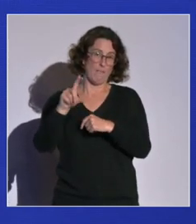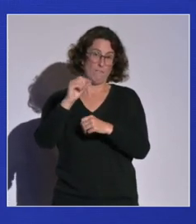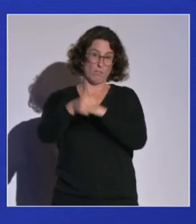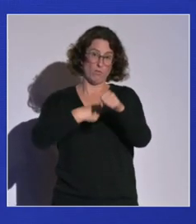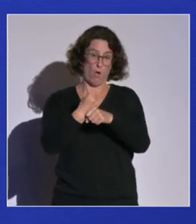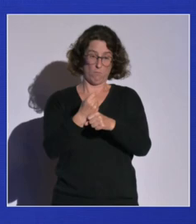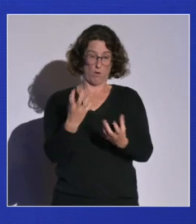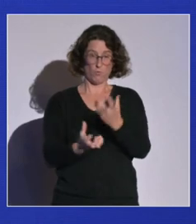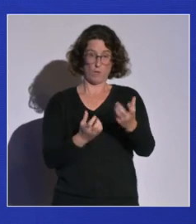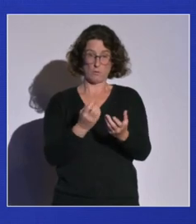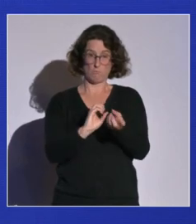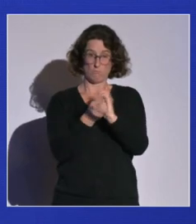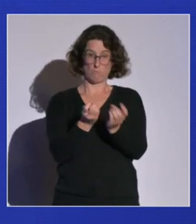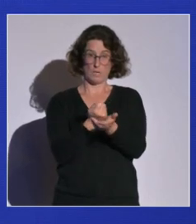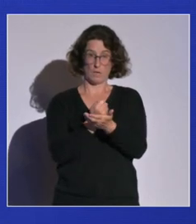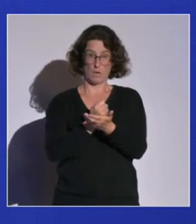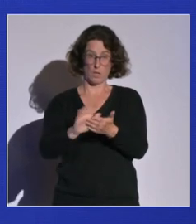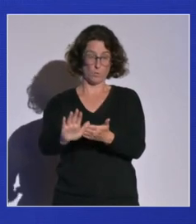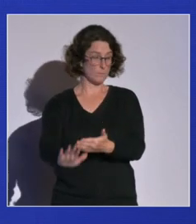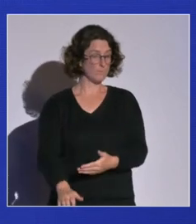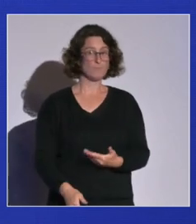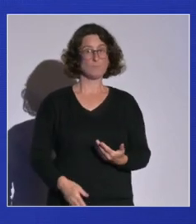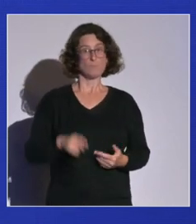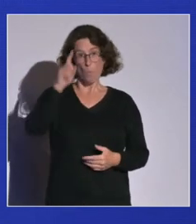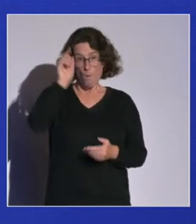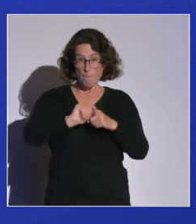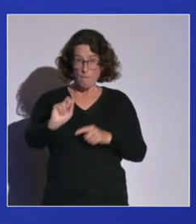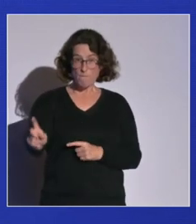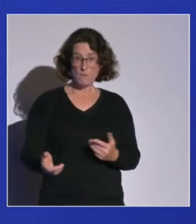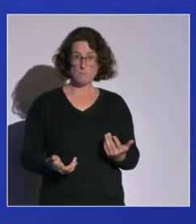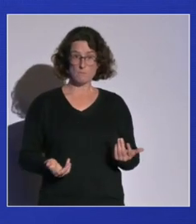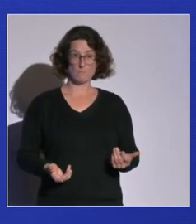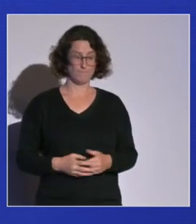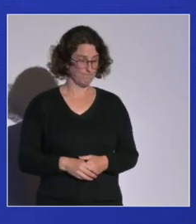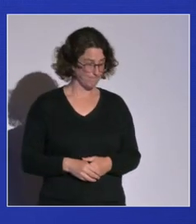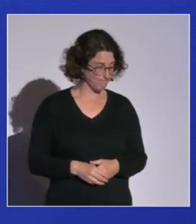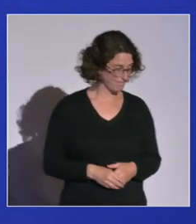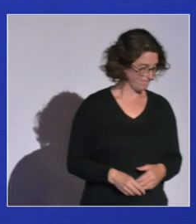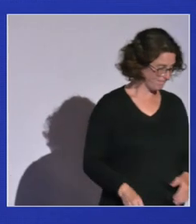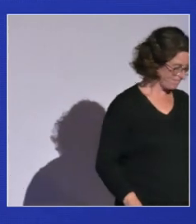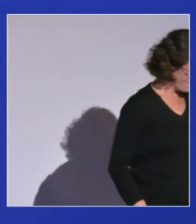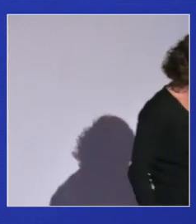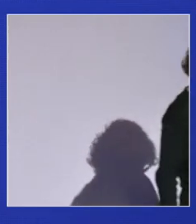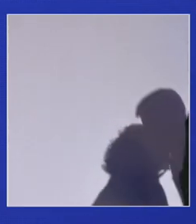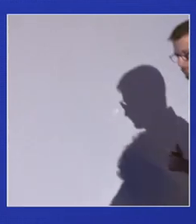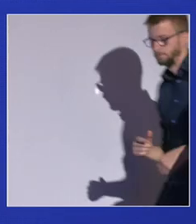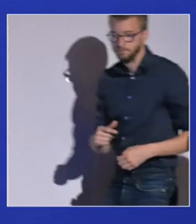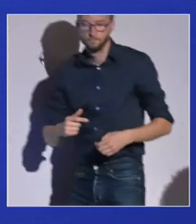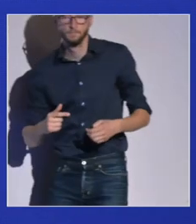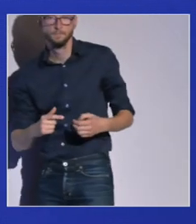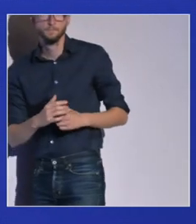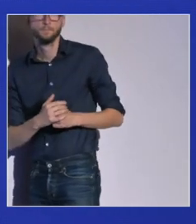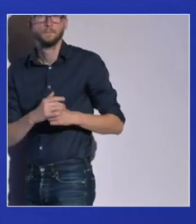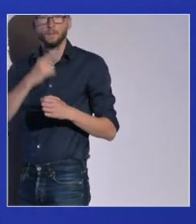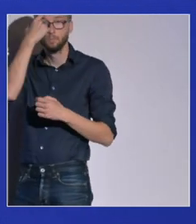fonctionnement de votre chauffage ou de votre climatisation. Pourquoi on ne le fait pas ? C'est pour moi un très très grand mystère. J'étais très content parce que